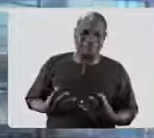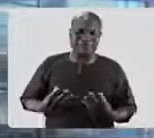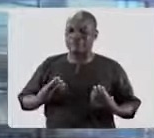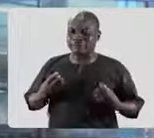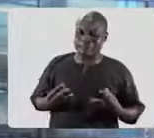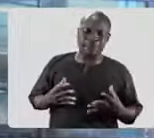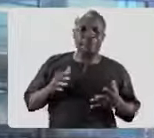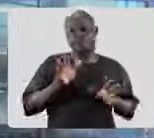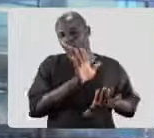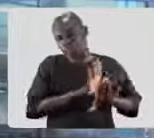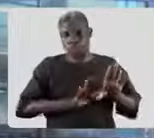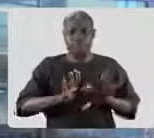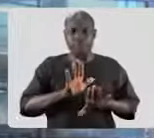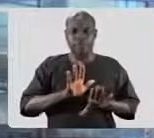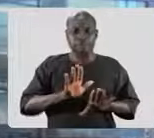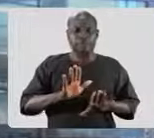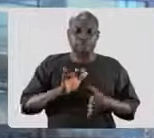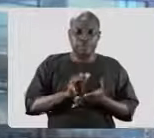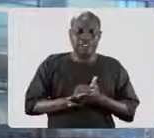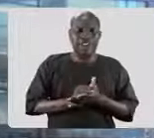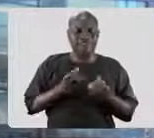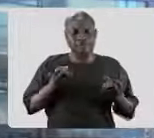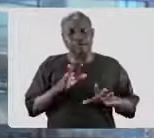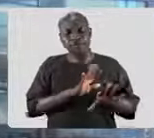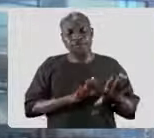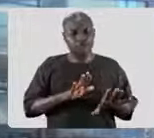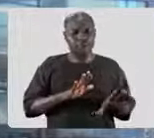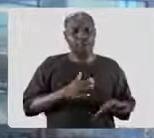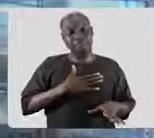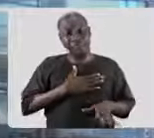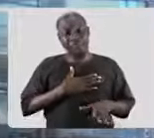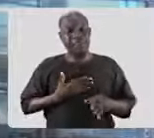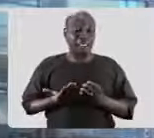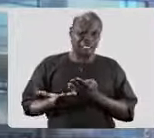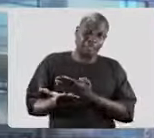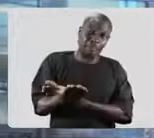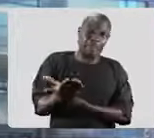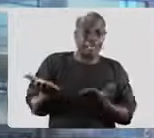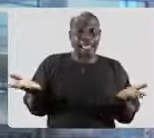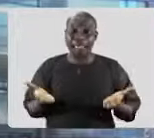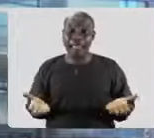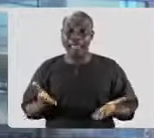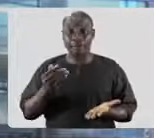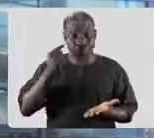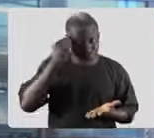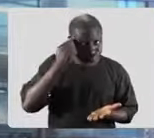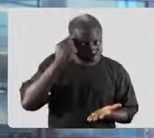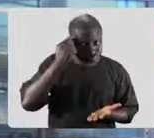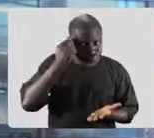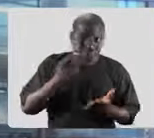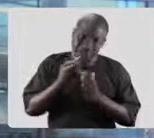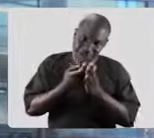ho na saa adwendwen no bi ana ene anopae me baa ye se me no ebedi eho nkomo